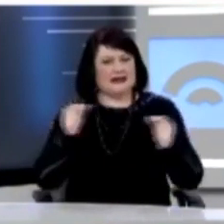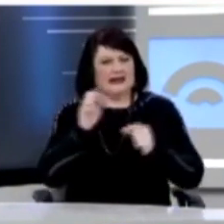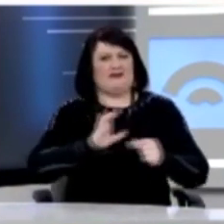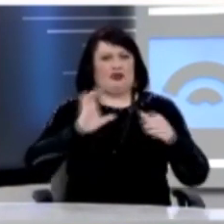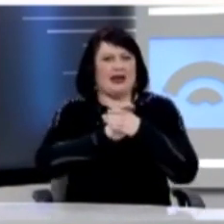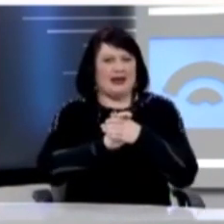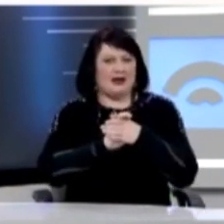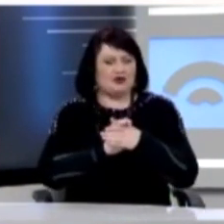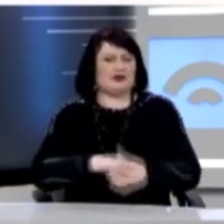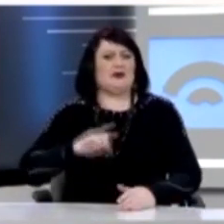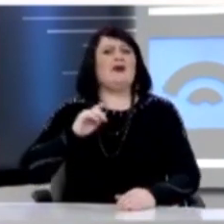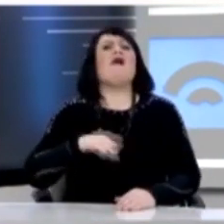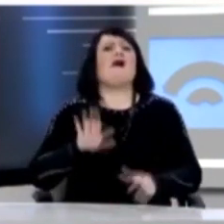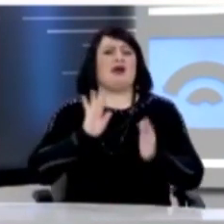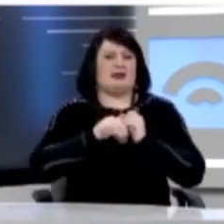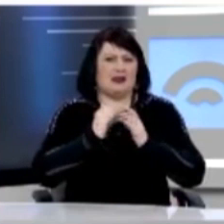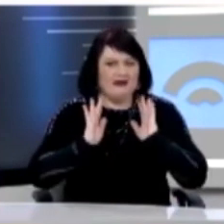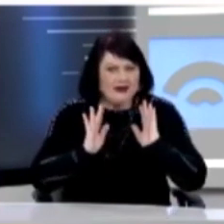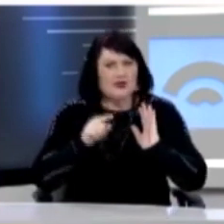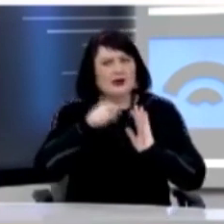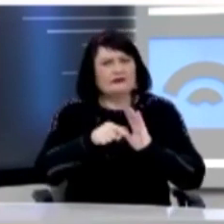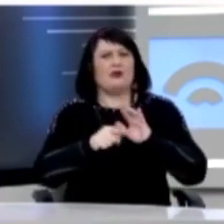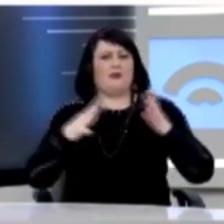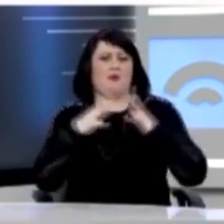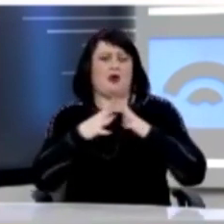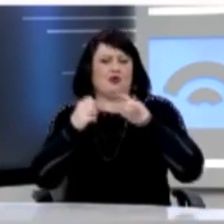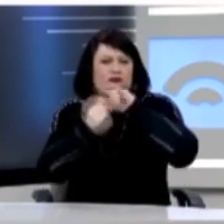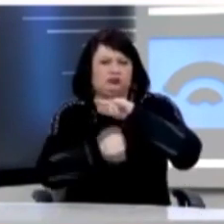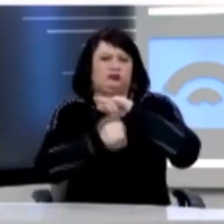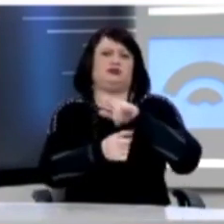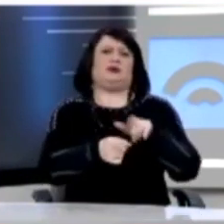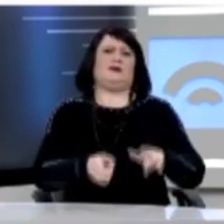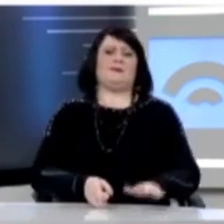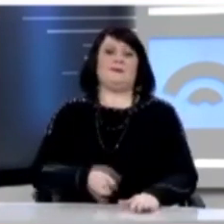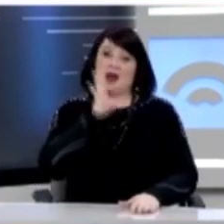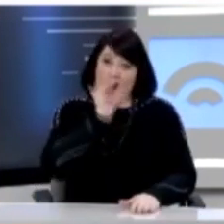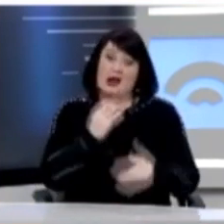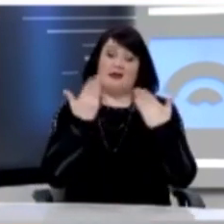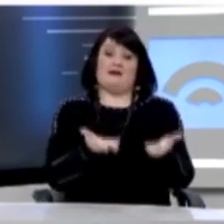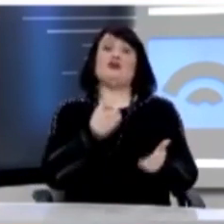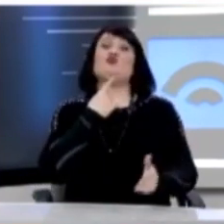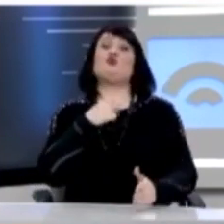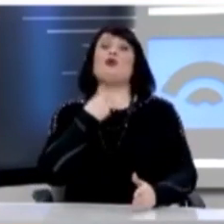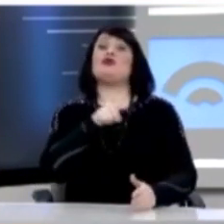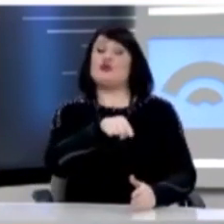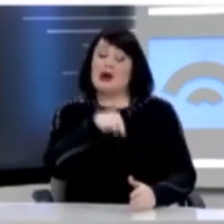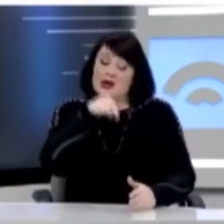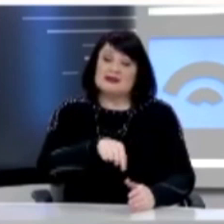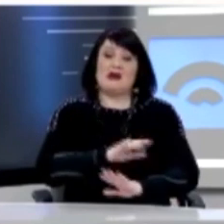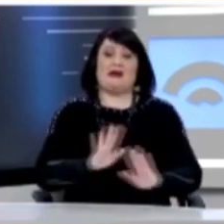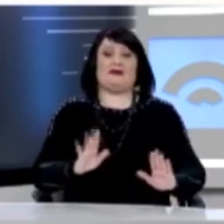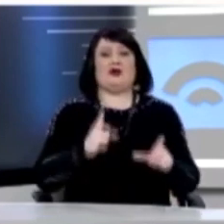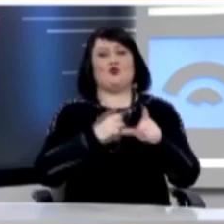της Ευρωπαϊκής Ένωσης. Αυτή είναι η απόλυτη αλήθεια. Σας αρέσει ή δεν σας αρέσει αυτό? Η θέση αρχών